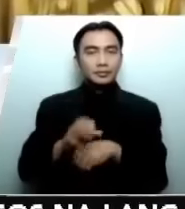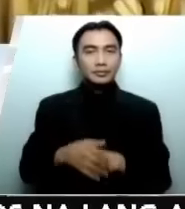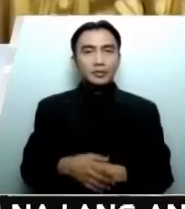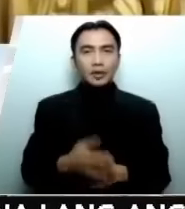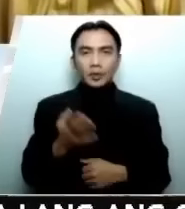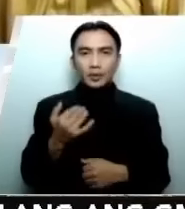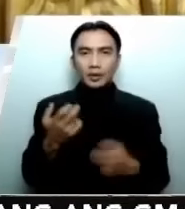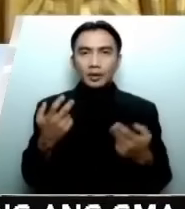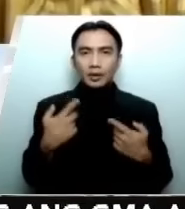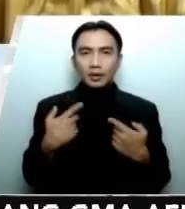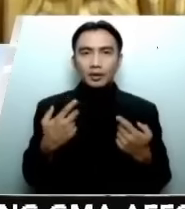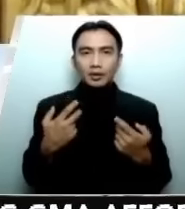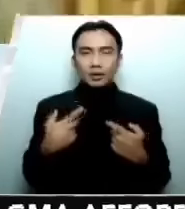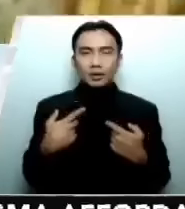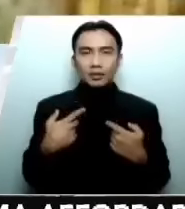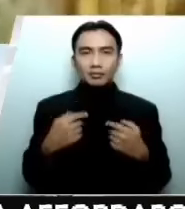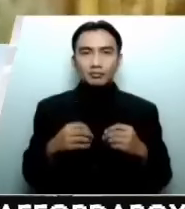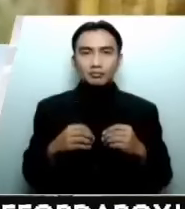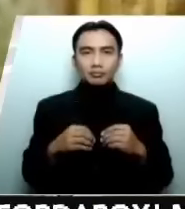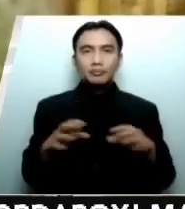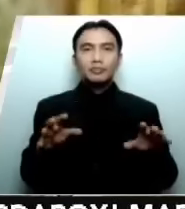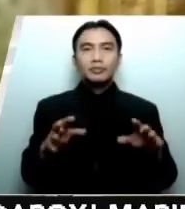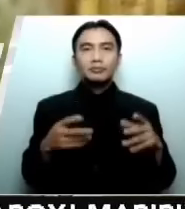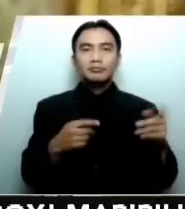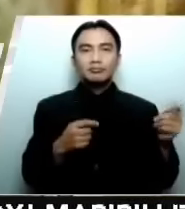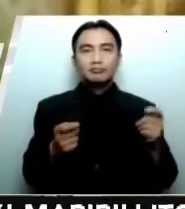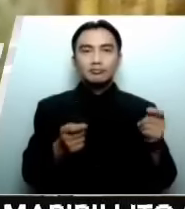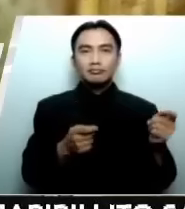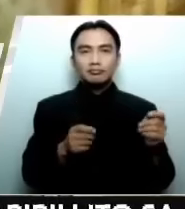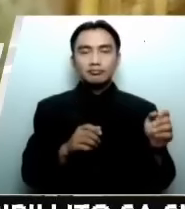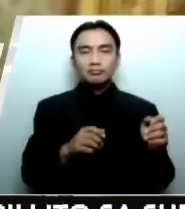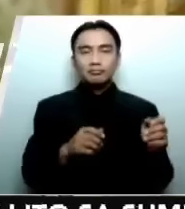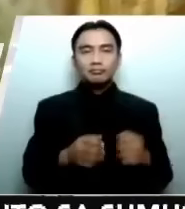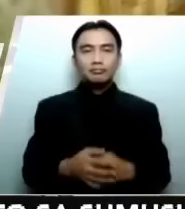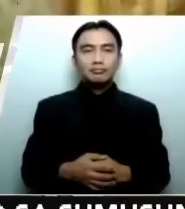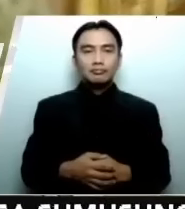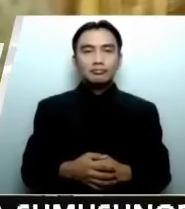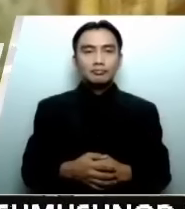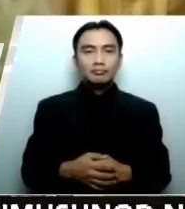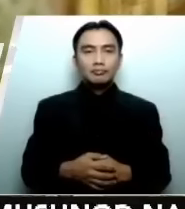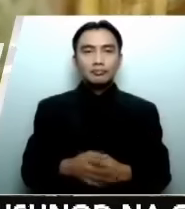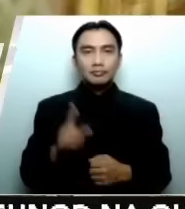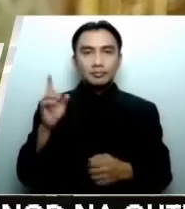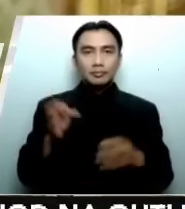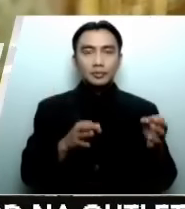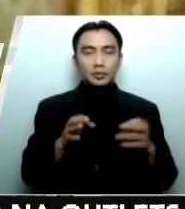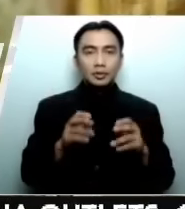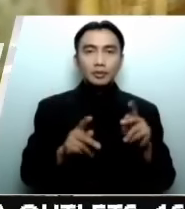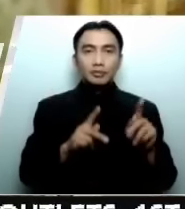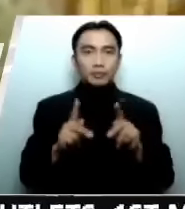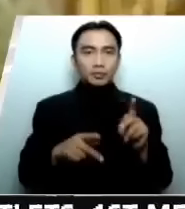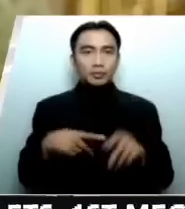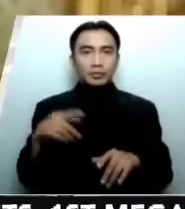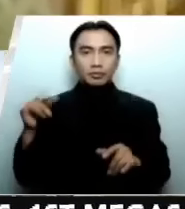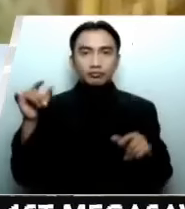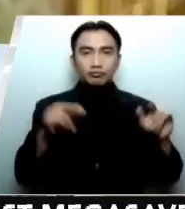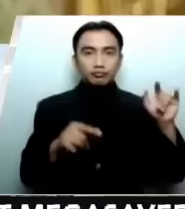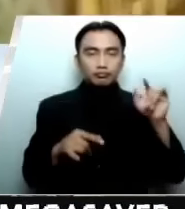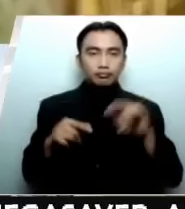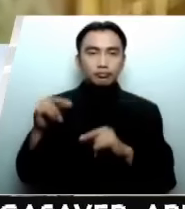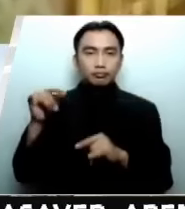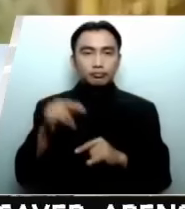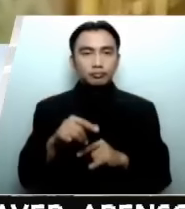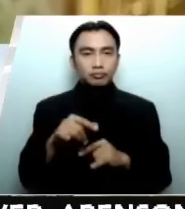massive international migration. I think Filipino overseas workers, overseas Filipino workers,